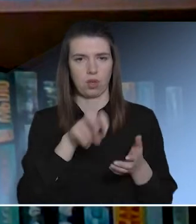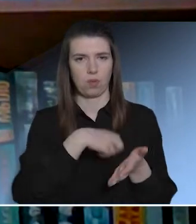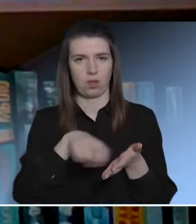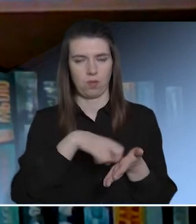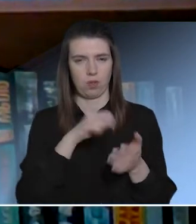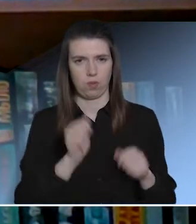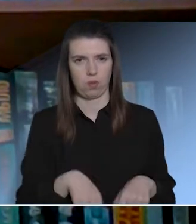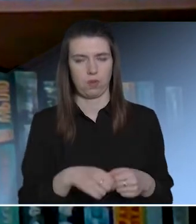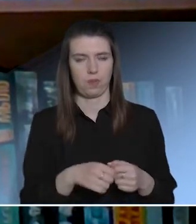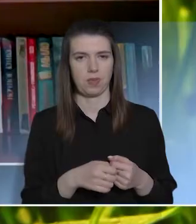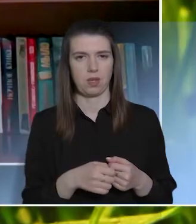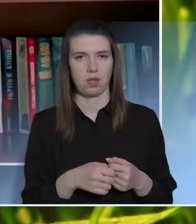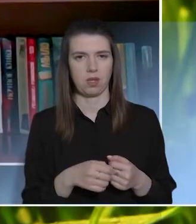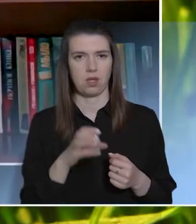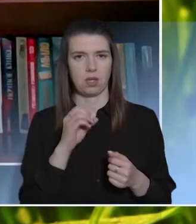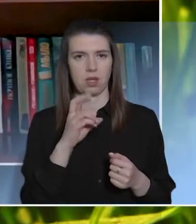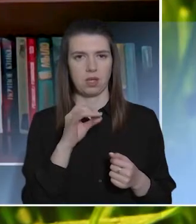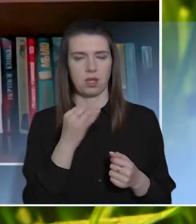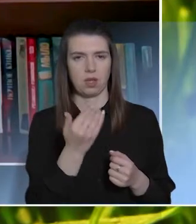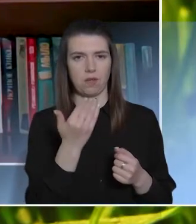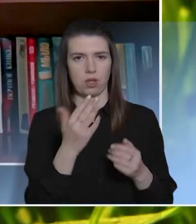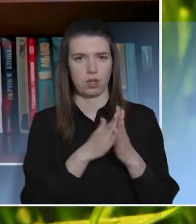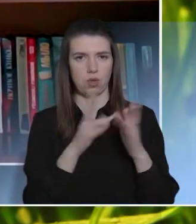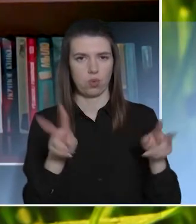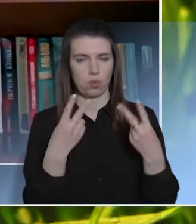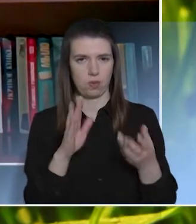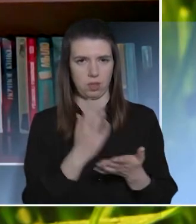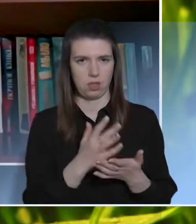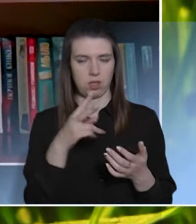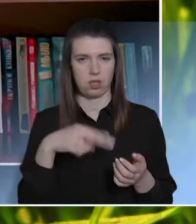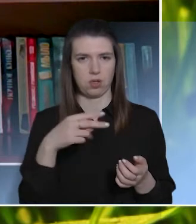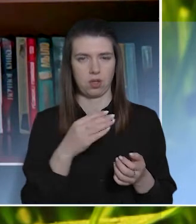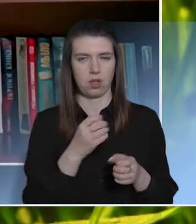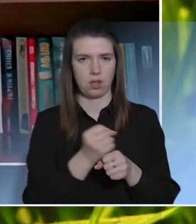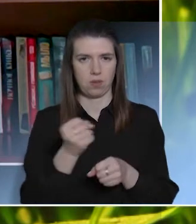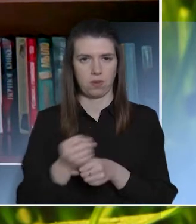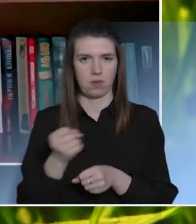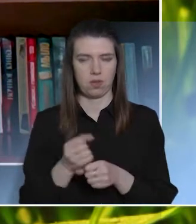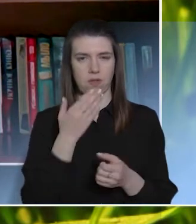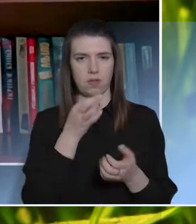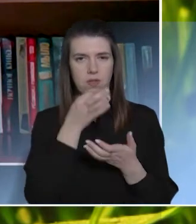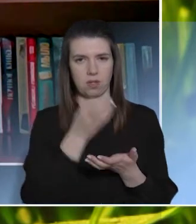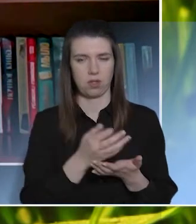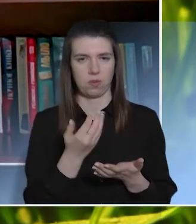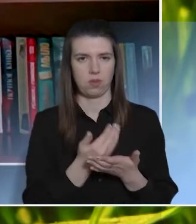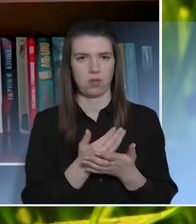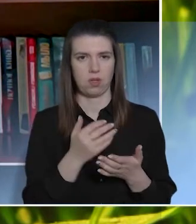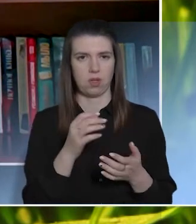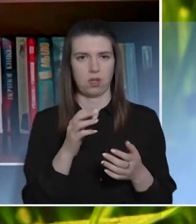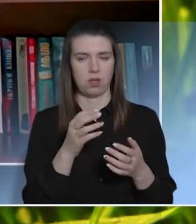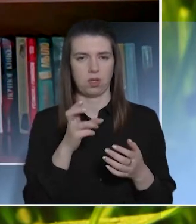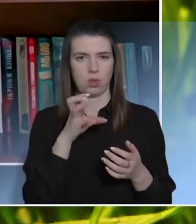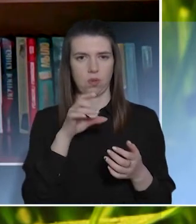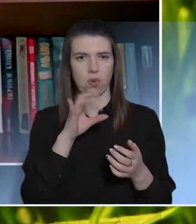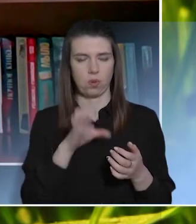история переписки. Катерина, вот а в вашем книжном клубе есть ли такие литературные направления, которые, скажем, пользуются